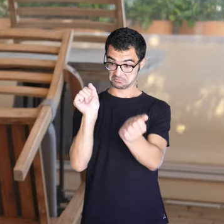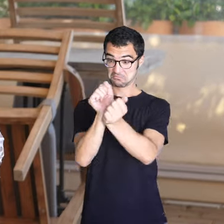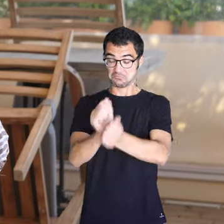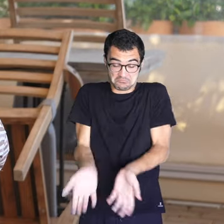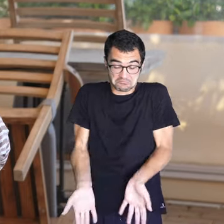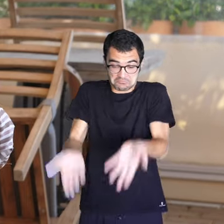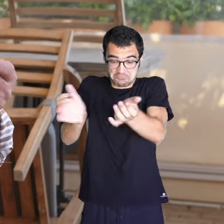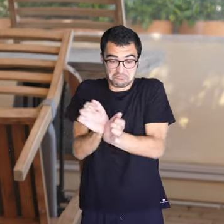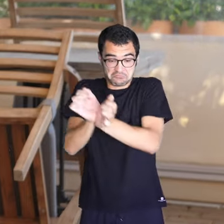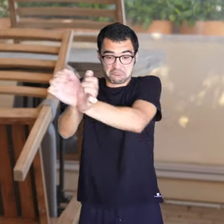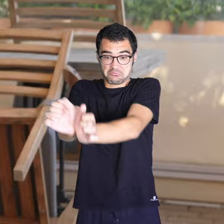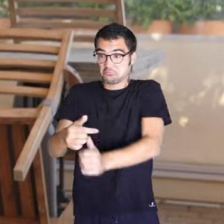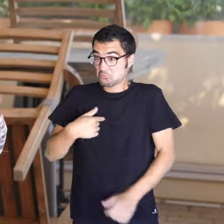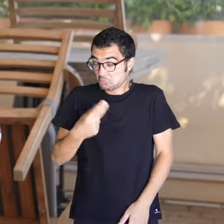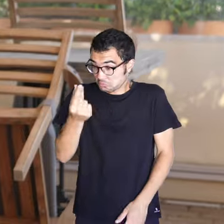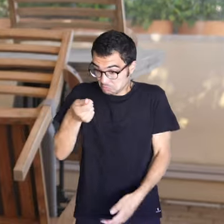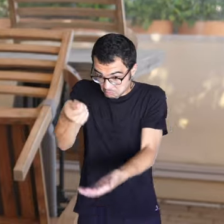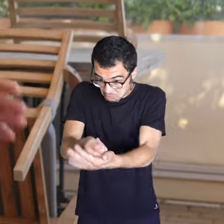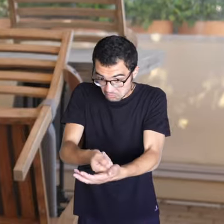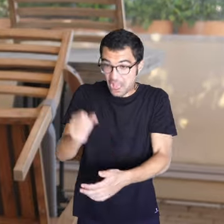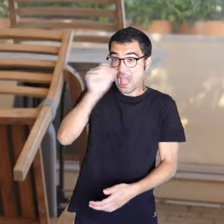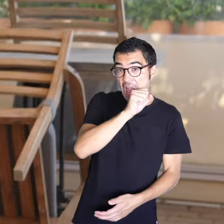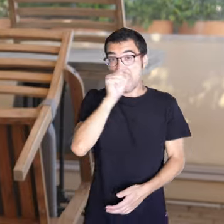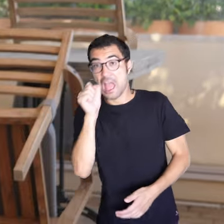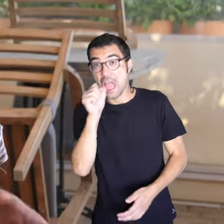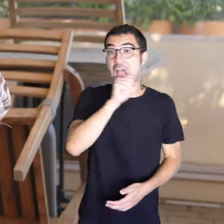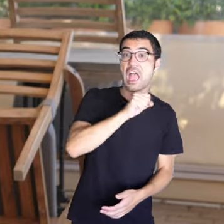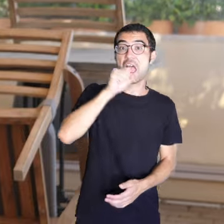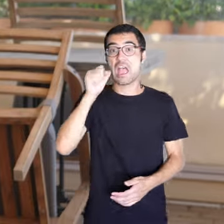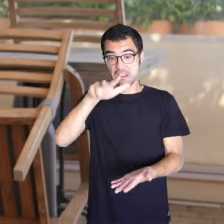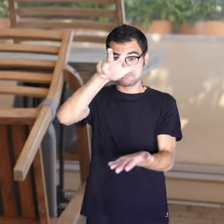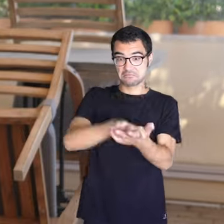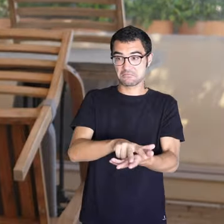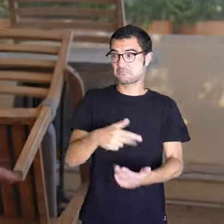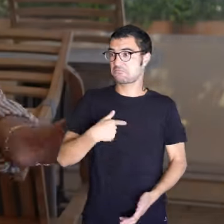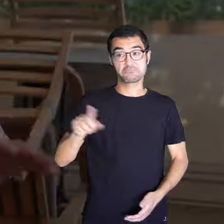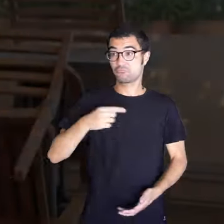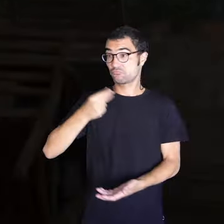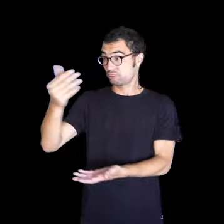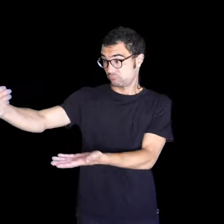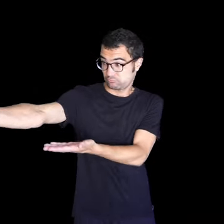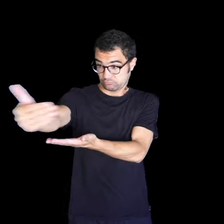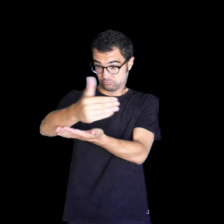no sento bé, per pagar això als doctors. Jo tot el que guany, tot ho gast.